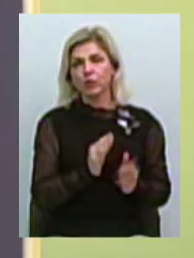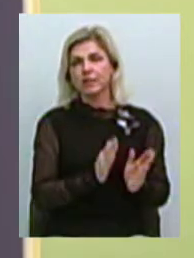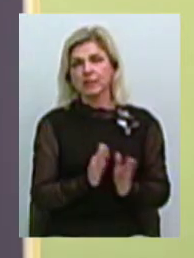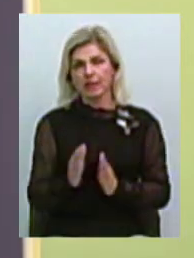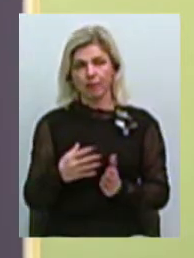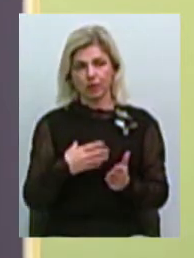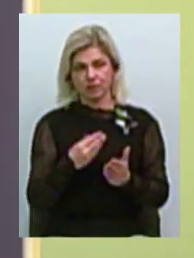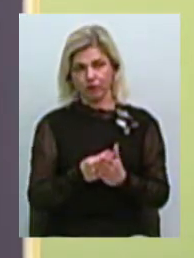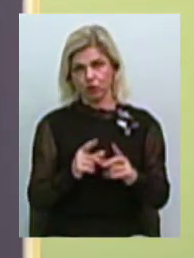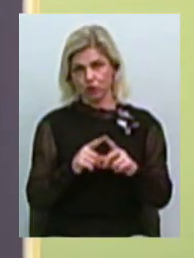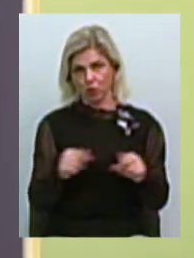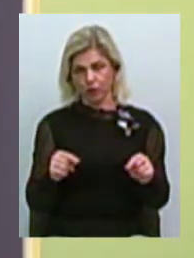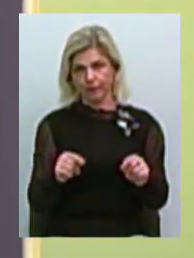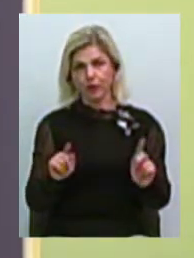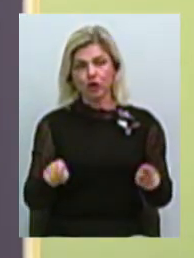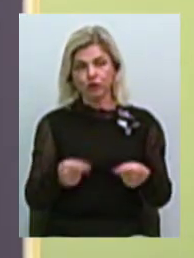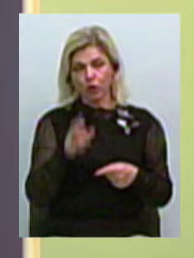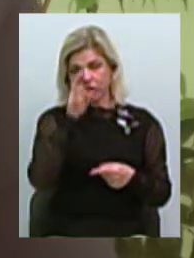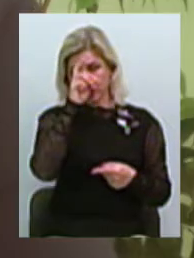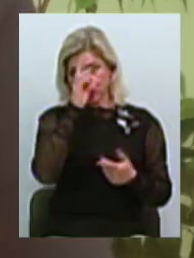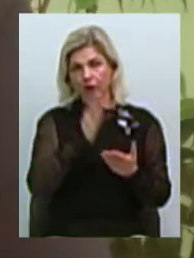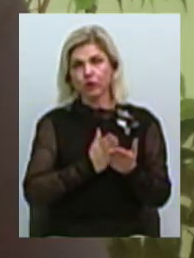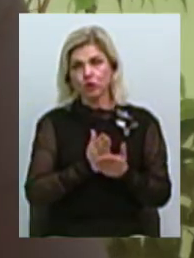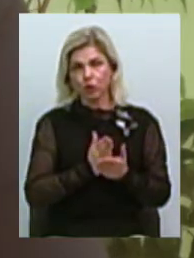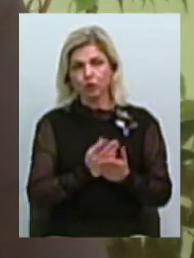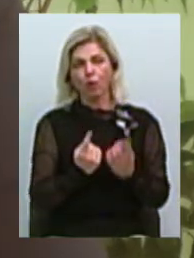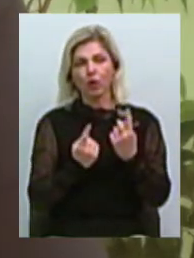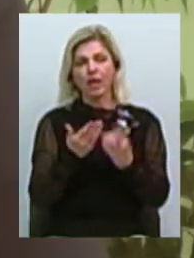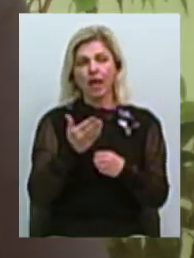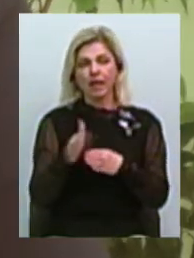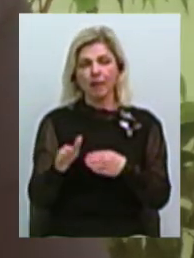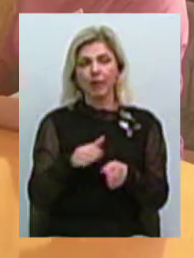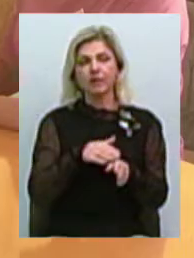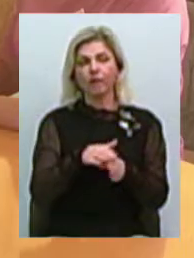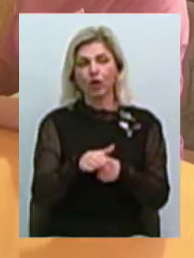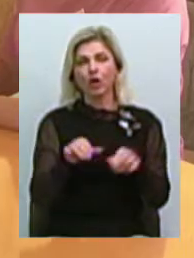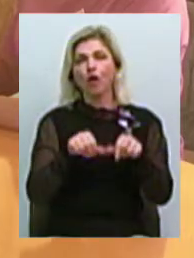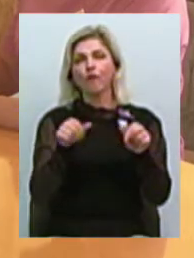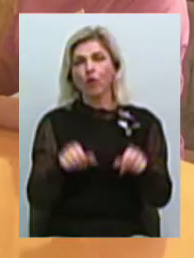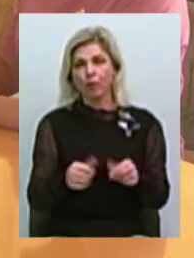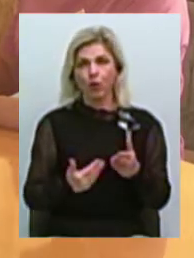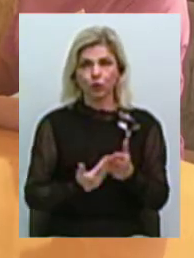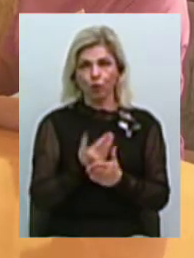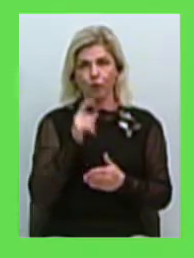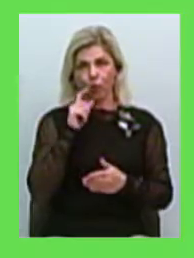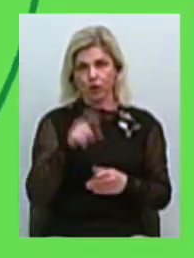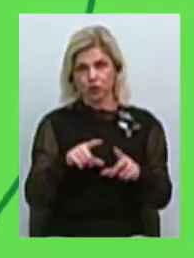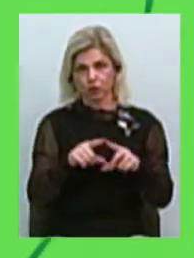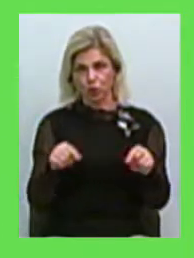школи. Створення Державної служби якості освіти є одним із елементів реалізації реформи нової української